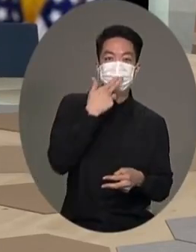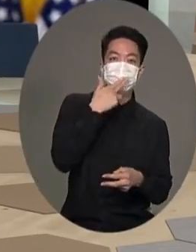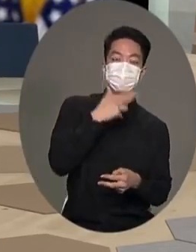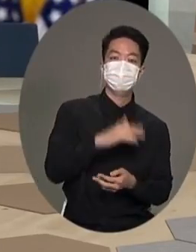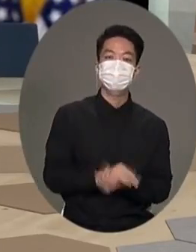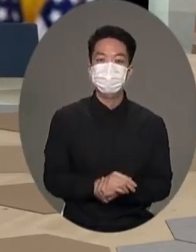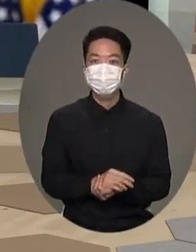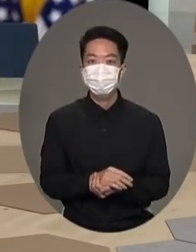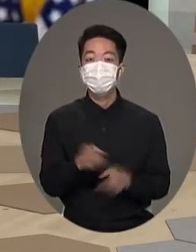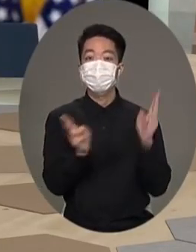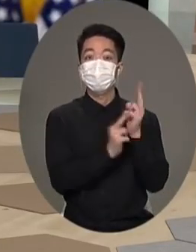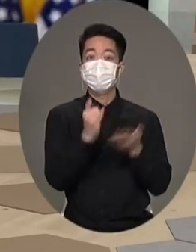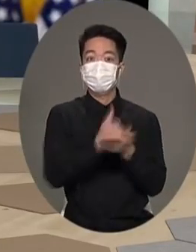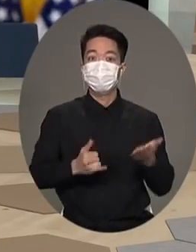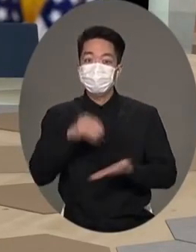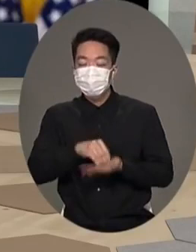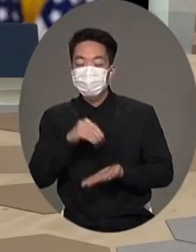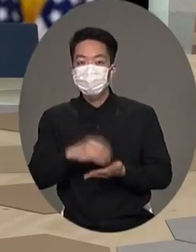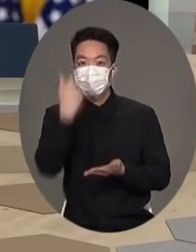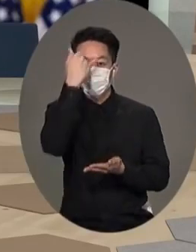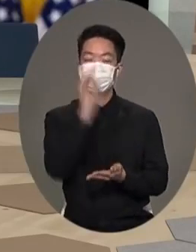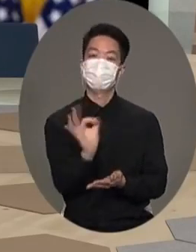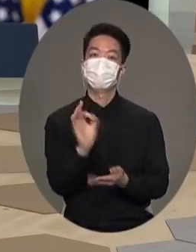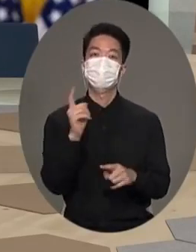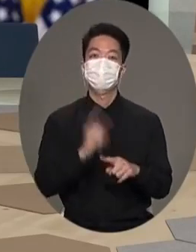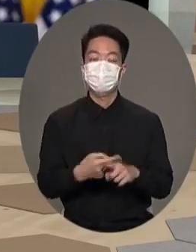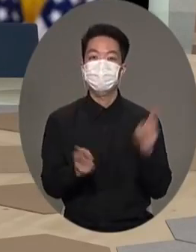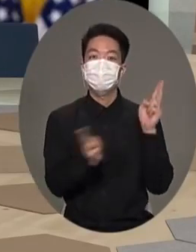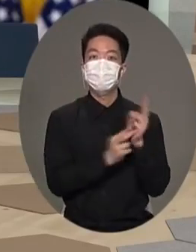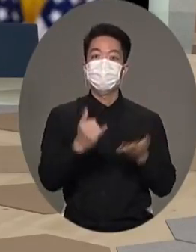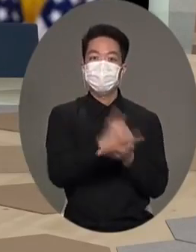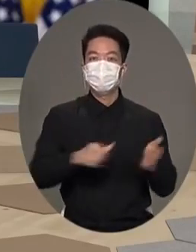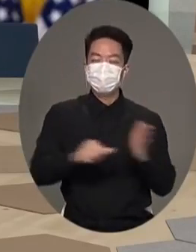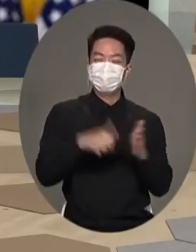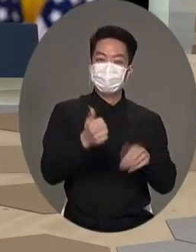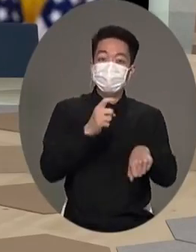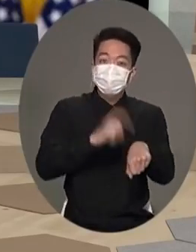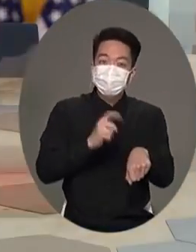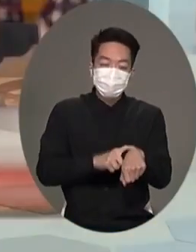快，又說不後悔撤軍的決定，指永遠不會有撤軍的好時機。